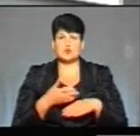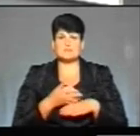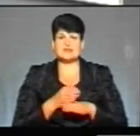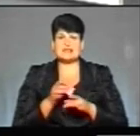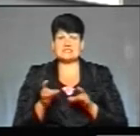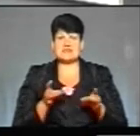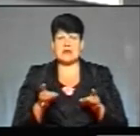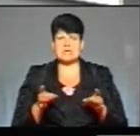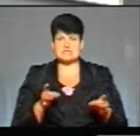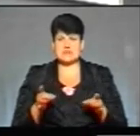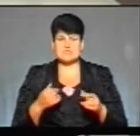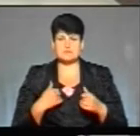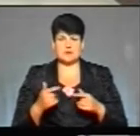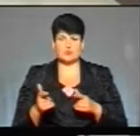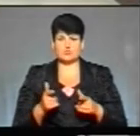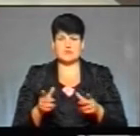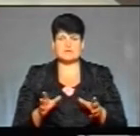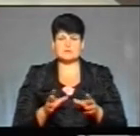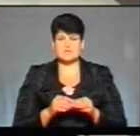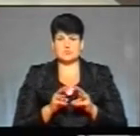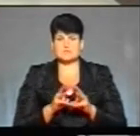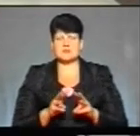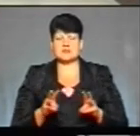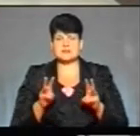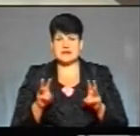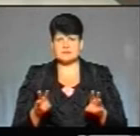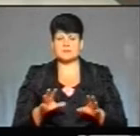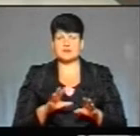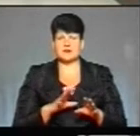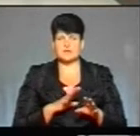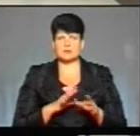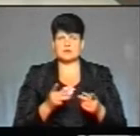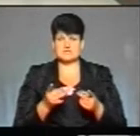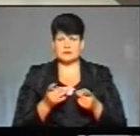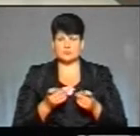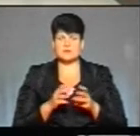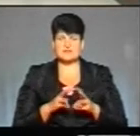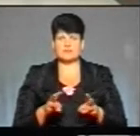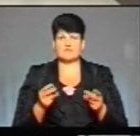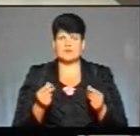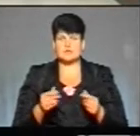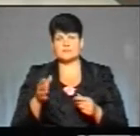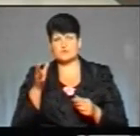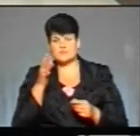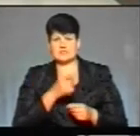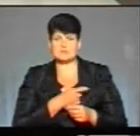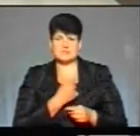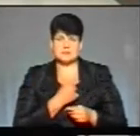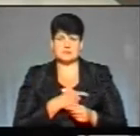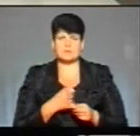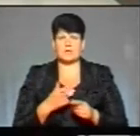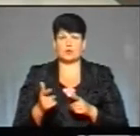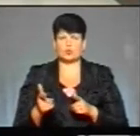І ми готували спільно з міністерствами, які були залучені, Міністерство регіонального розвитку, Міністерство фінансів, освіти, медицини, ми готували